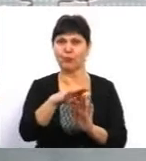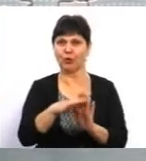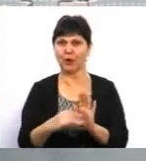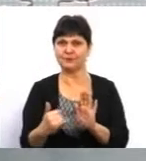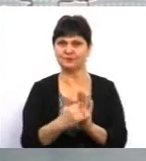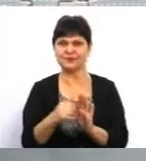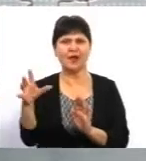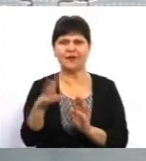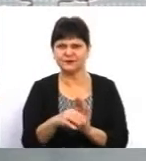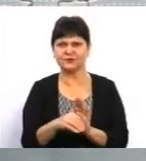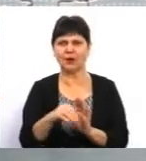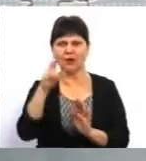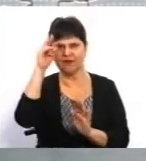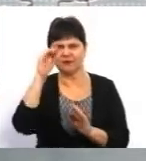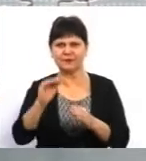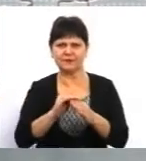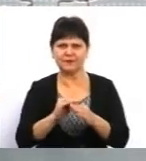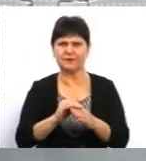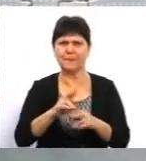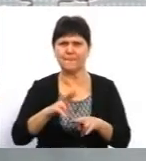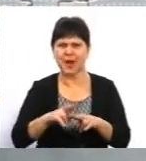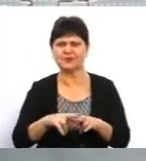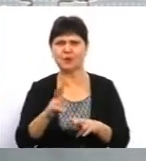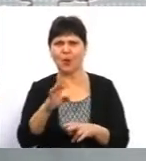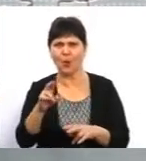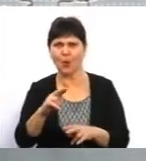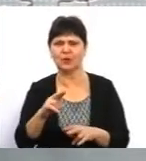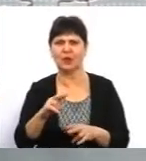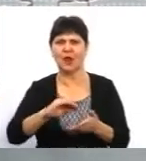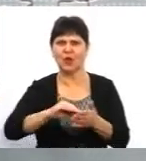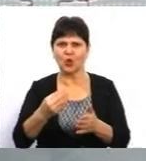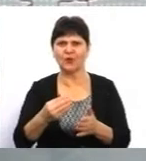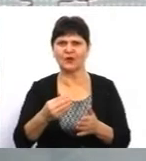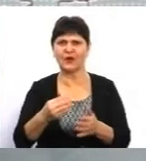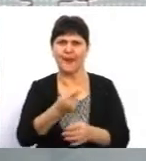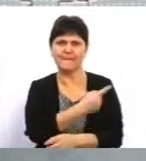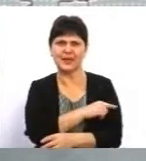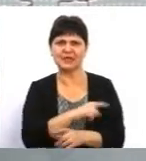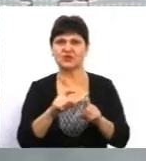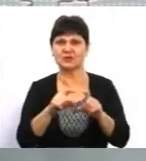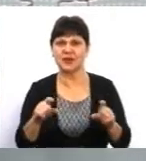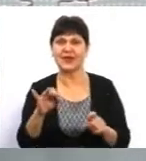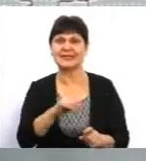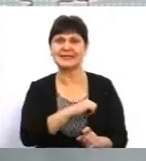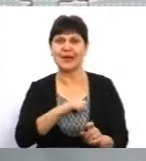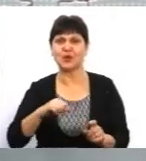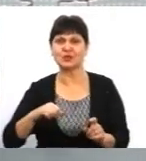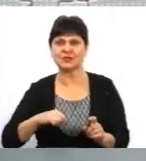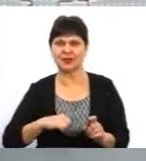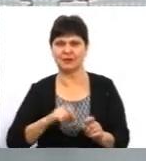дані, про які я говорила, дані паспортів, дані коду, дані довідки з медичного закладу, і самостійно її